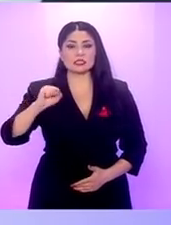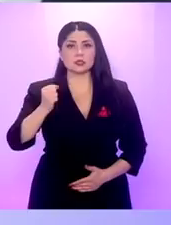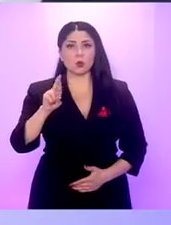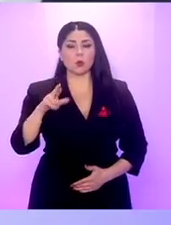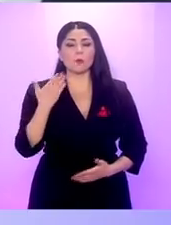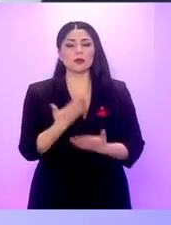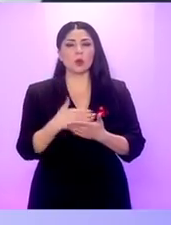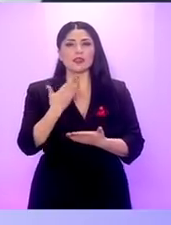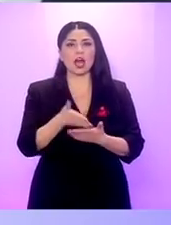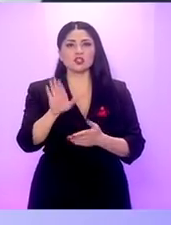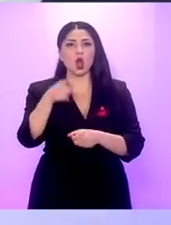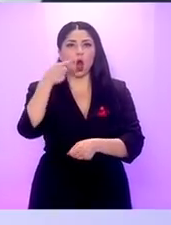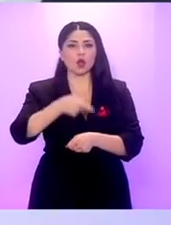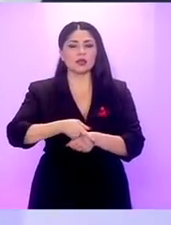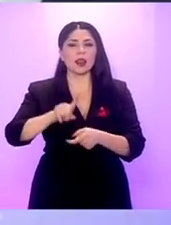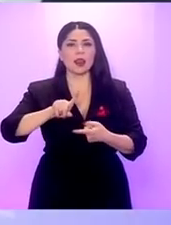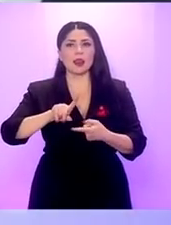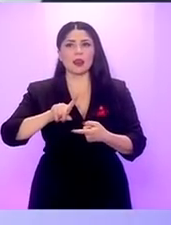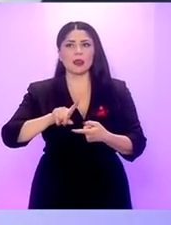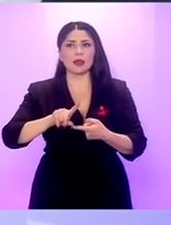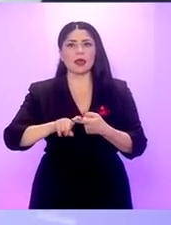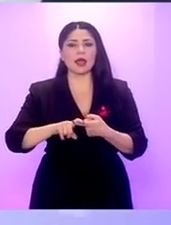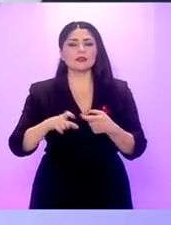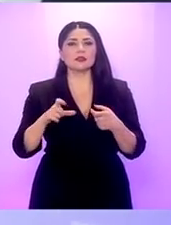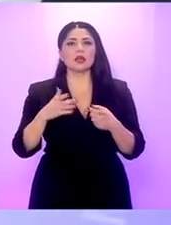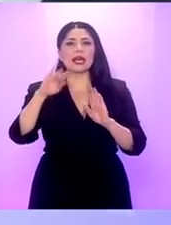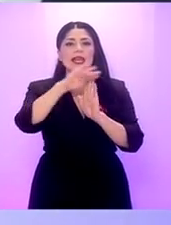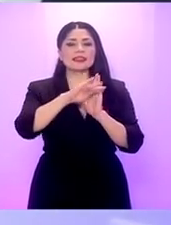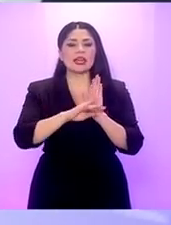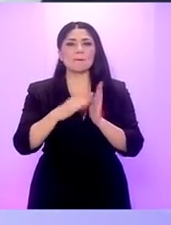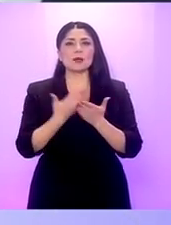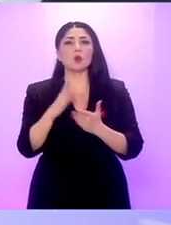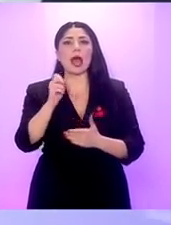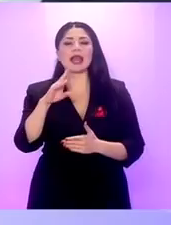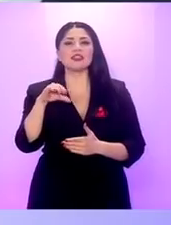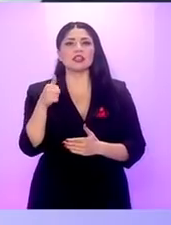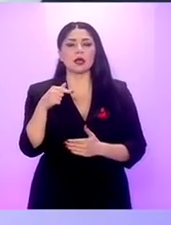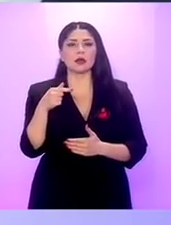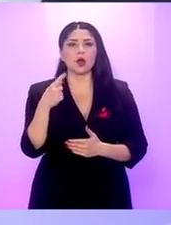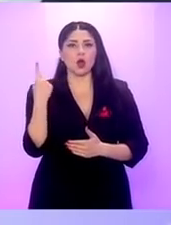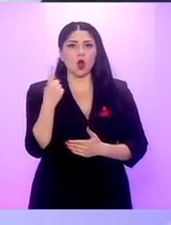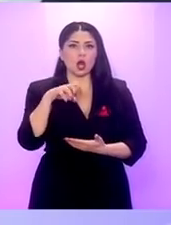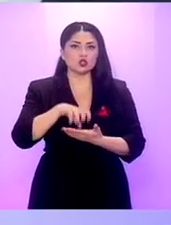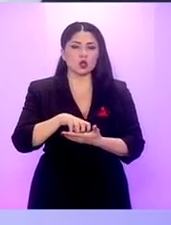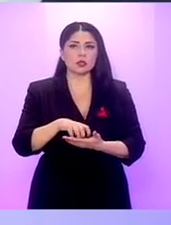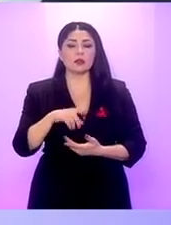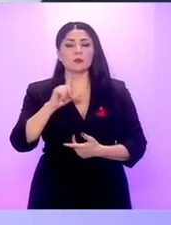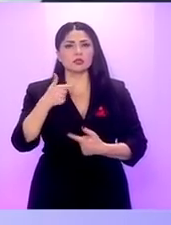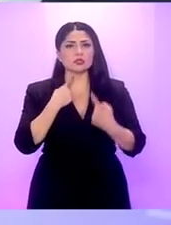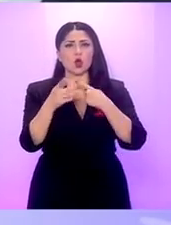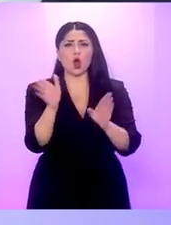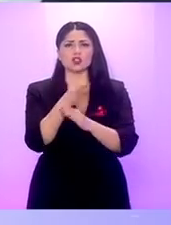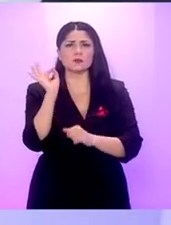emite acel ordin privind criteriile de carantinare. Puteți consulta orice specialist și o să